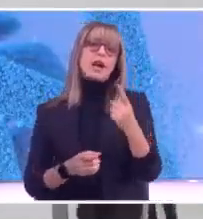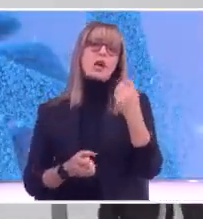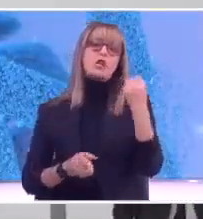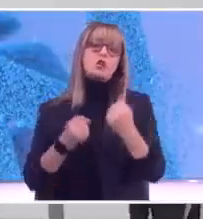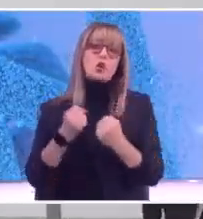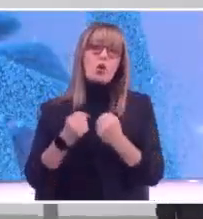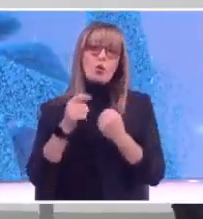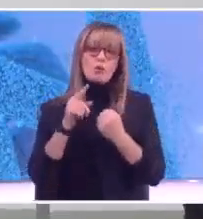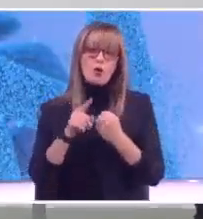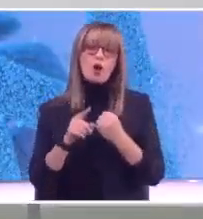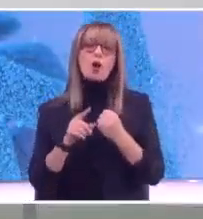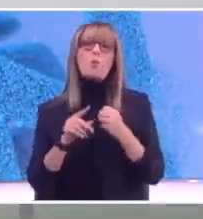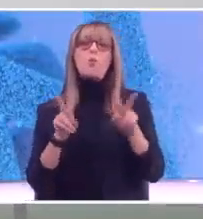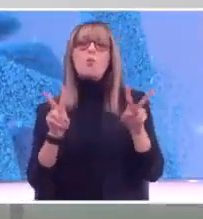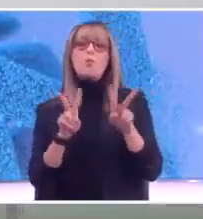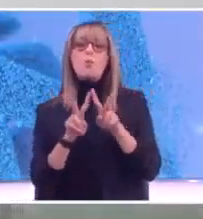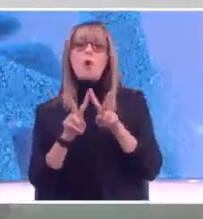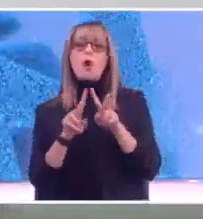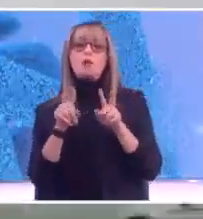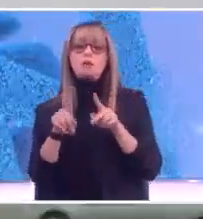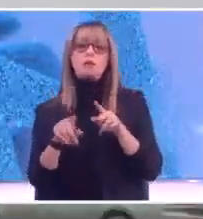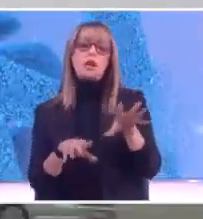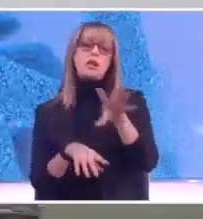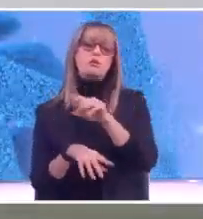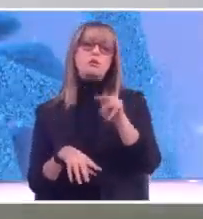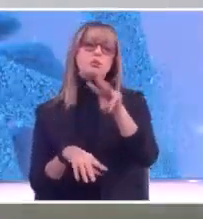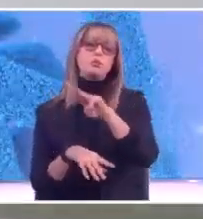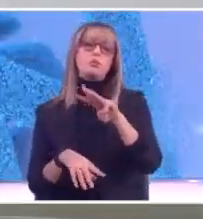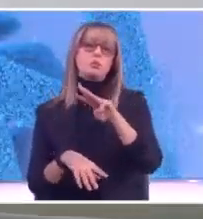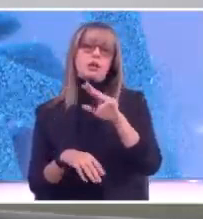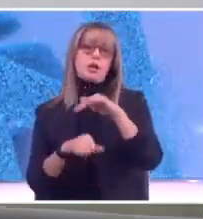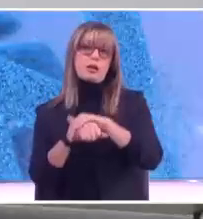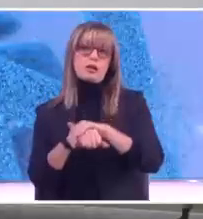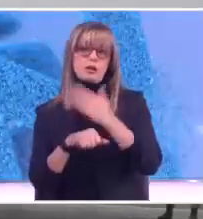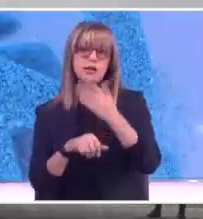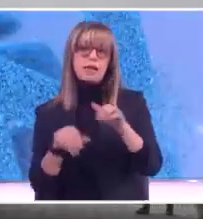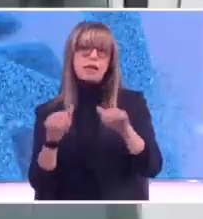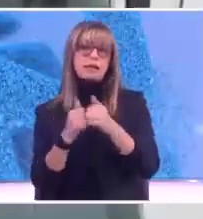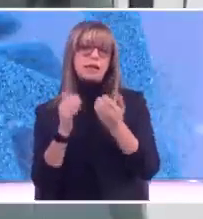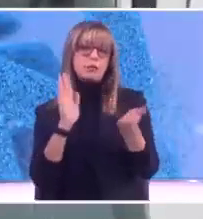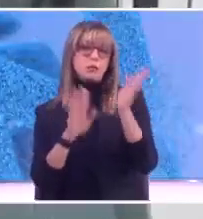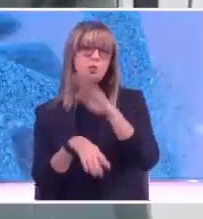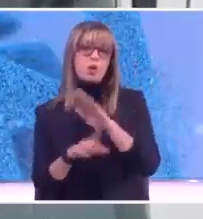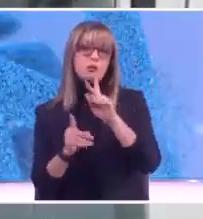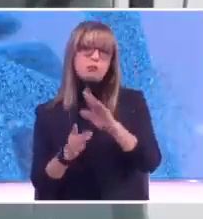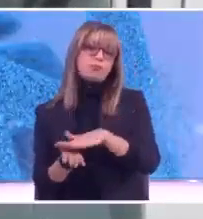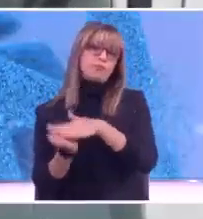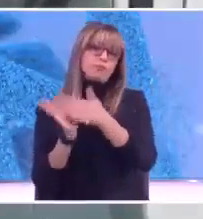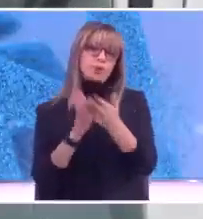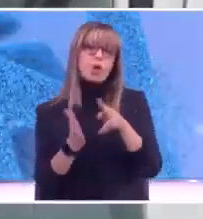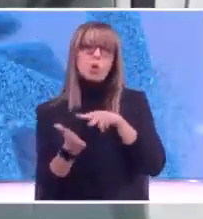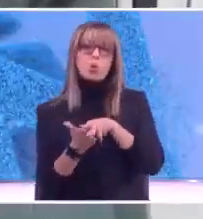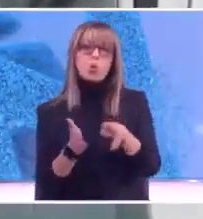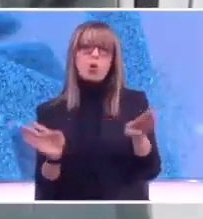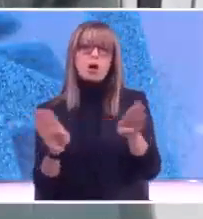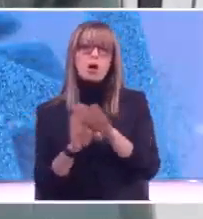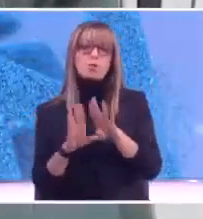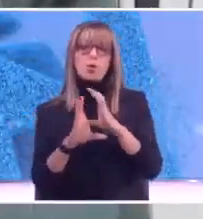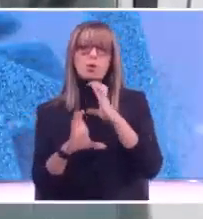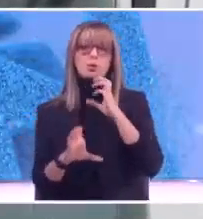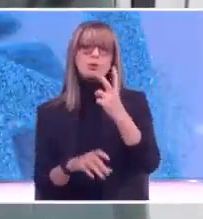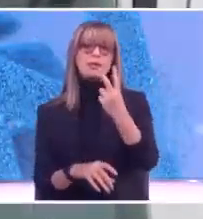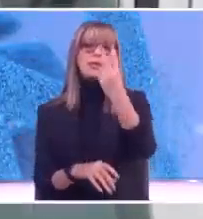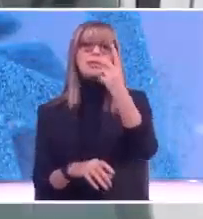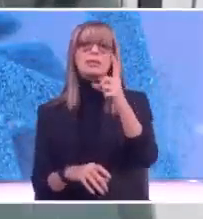Siraç Uluç ve muavin Enis Pekşen gözaltına alındı. Kaza sonrası yan yatarak yolu kapatan otobüs 7 saat